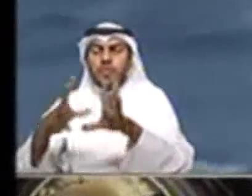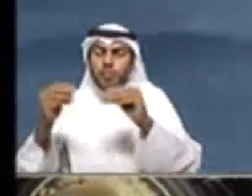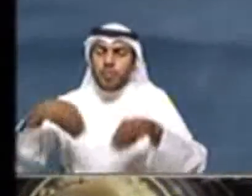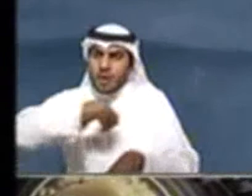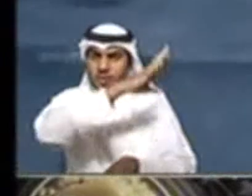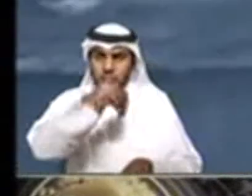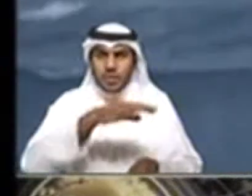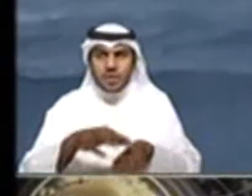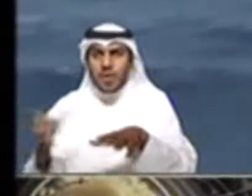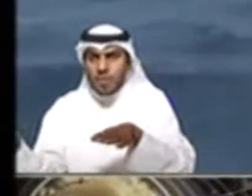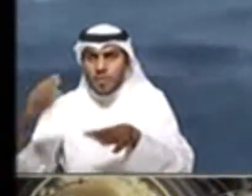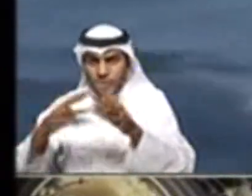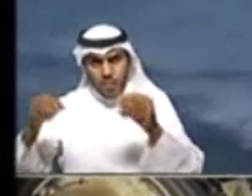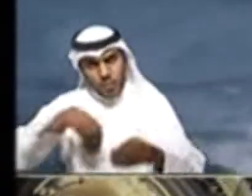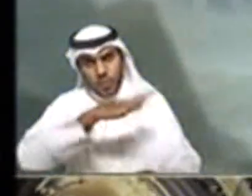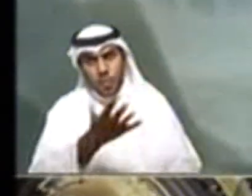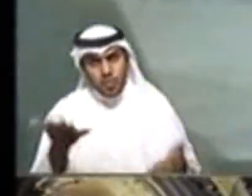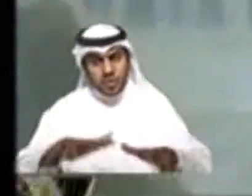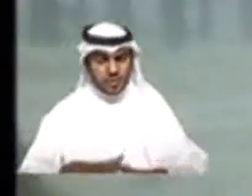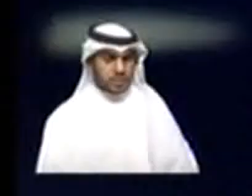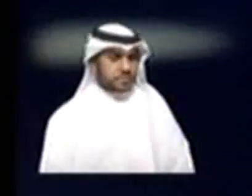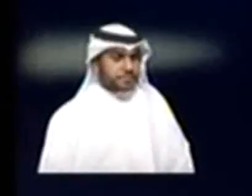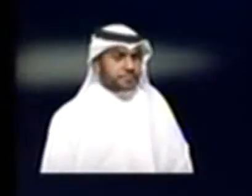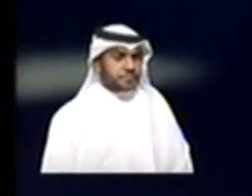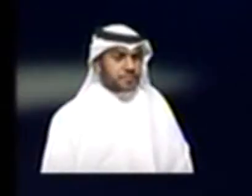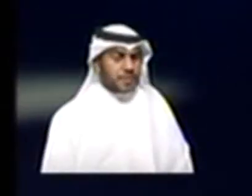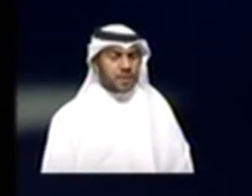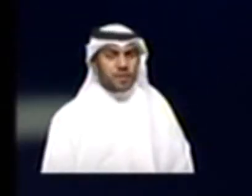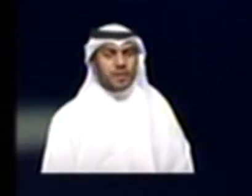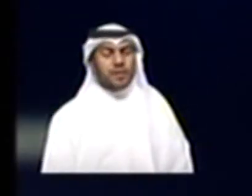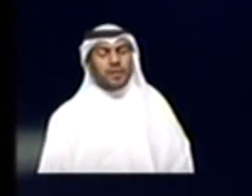ونزوح للأهالي من هذه المناطق. نعم،